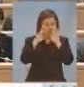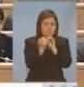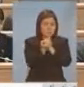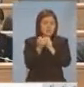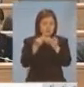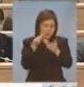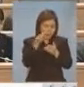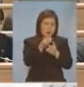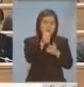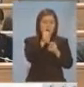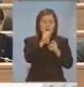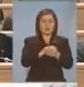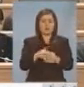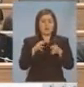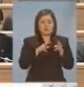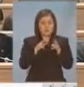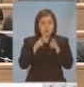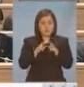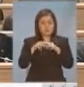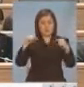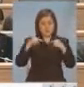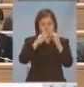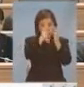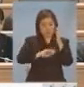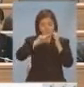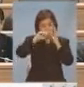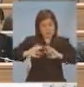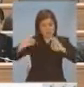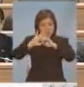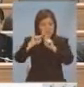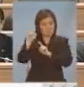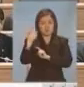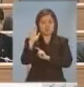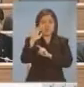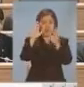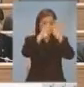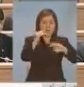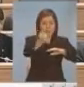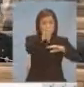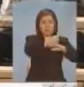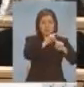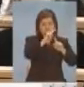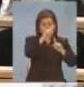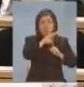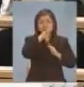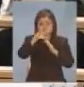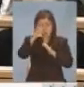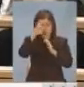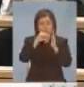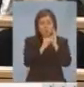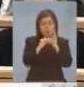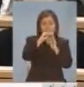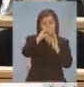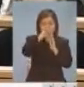ดิฉันจะเรียนให้ท่านประธานได้ทราบก็จะเห็นตัวเลขที่ชัดเจนค่ะว่าถ้าเราเลือกสายกรุงเทพเชียงใหม่แล้วเนี่ยอะไรจะเกิด